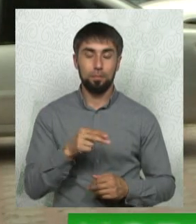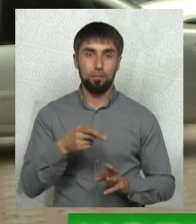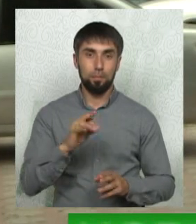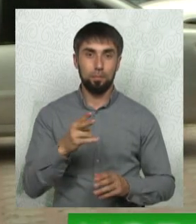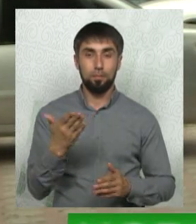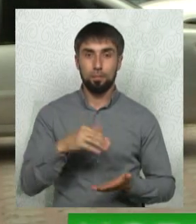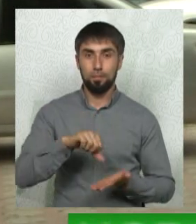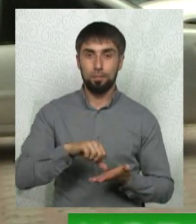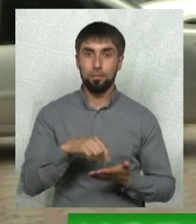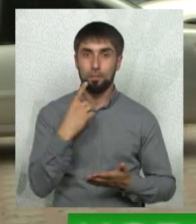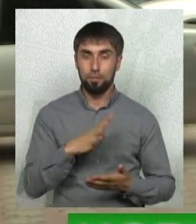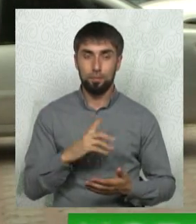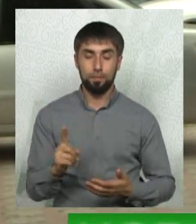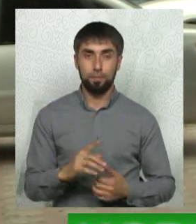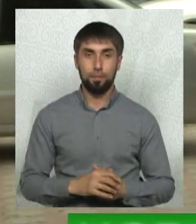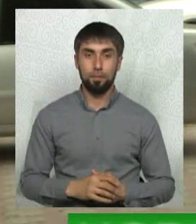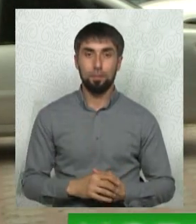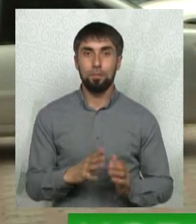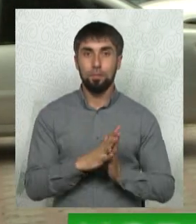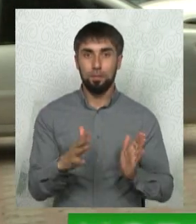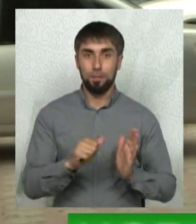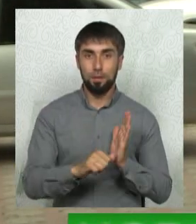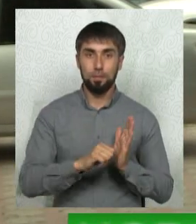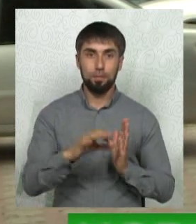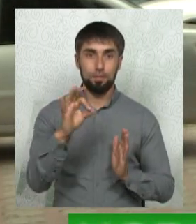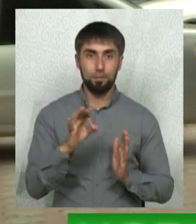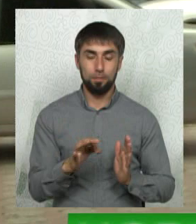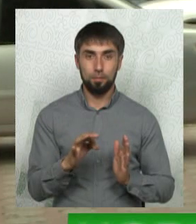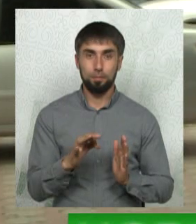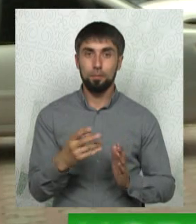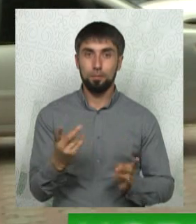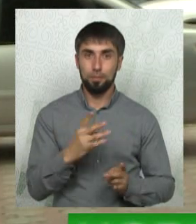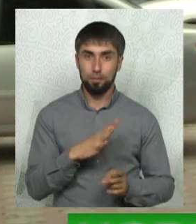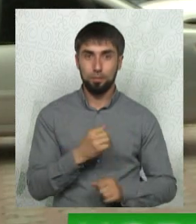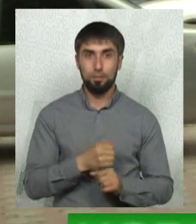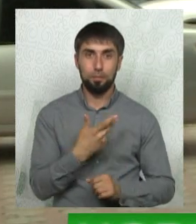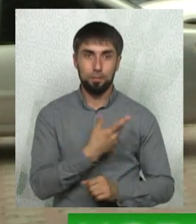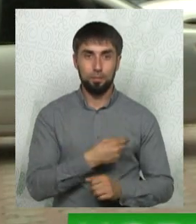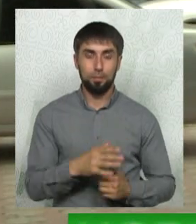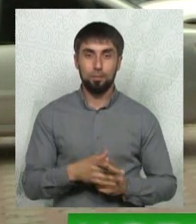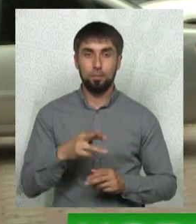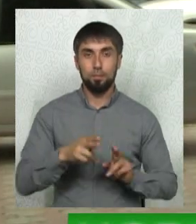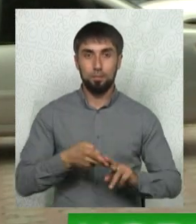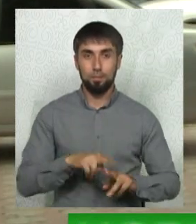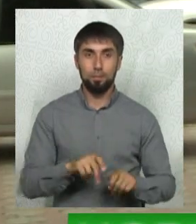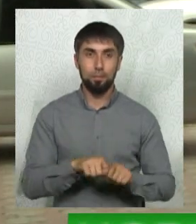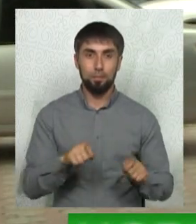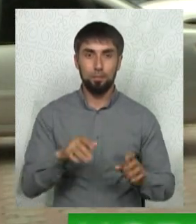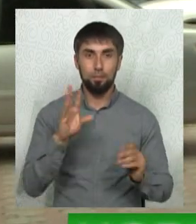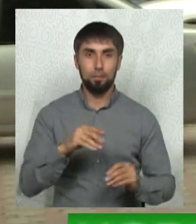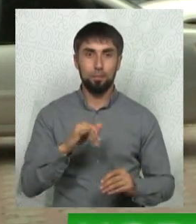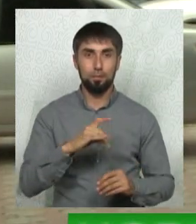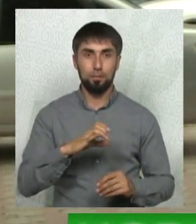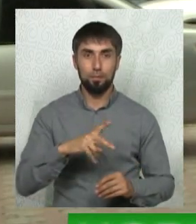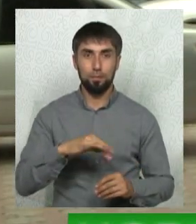он сказал, что более 60% населения должно быть привито. Для этого созданы все условия.